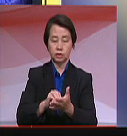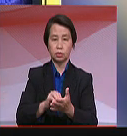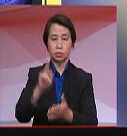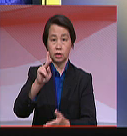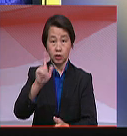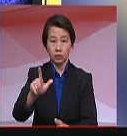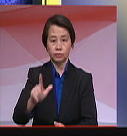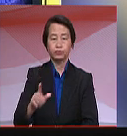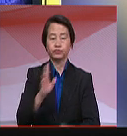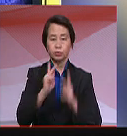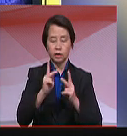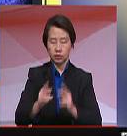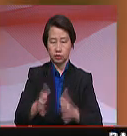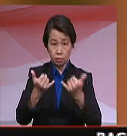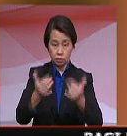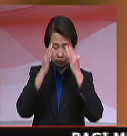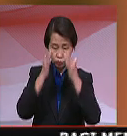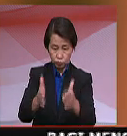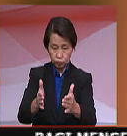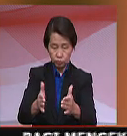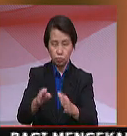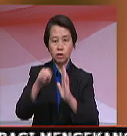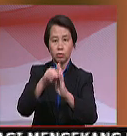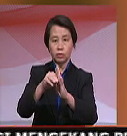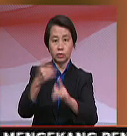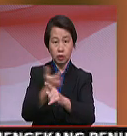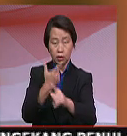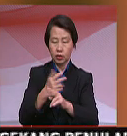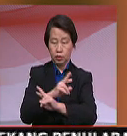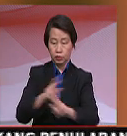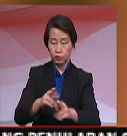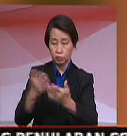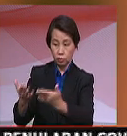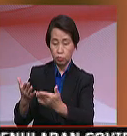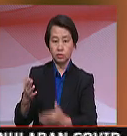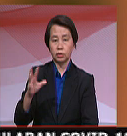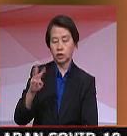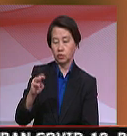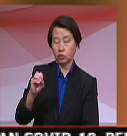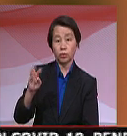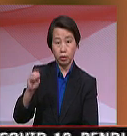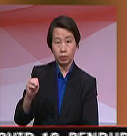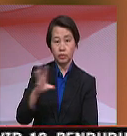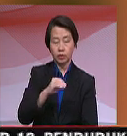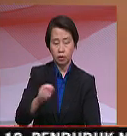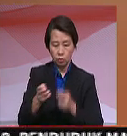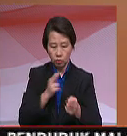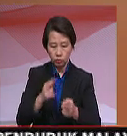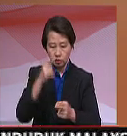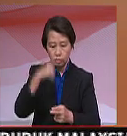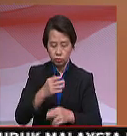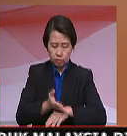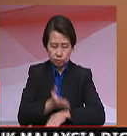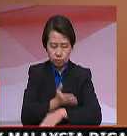di lembah Klang tambahnya tumpuan kini hanya terarah kepada modul latihan yang disediakan kesatuan olahraga Malaysia dalam usaha untuk